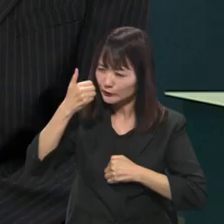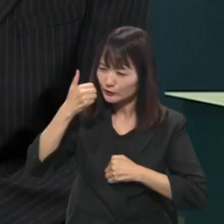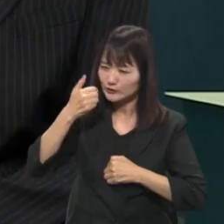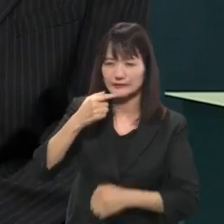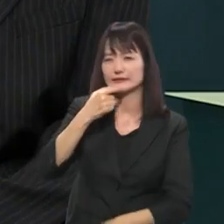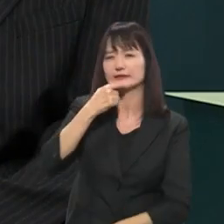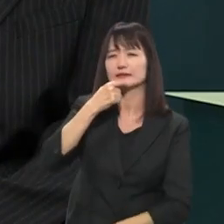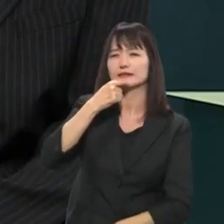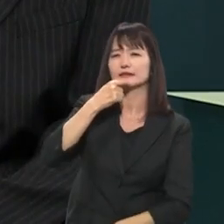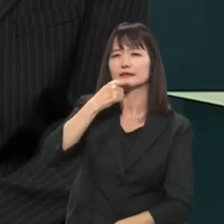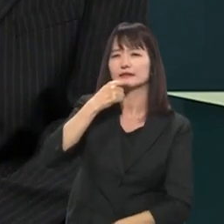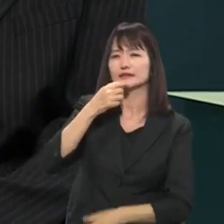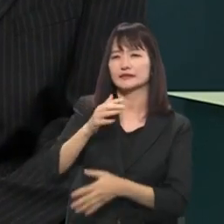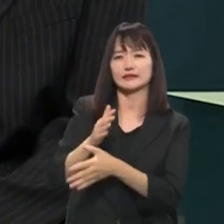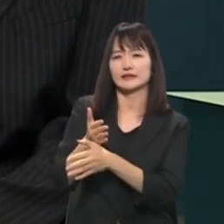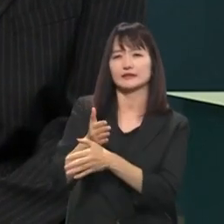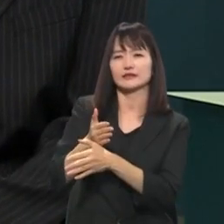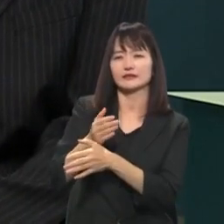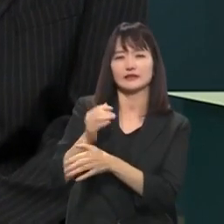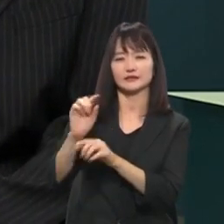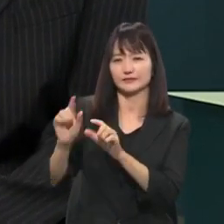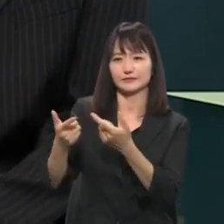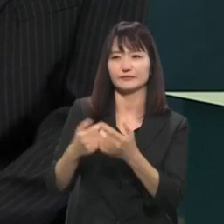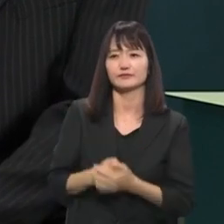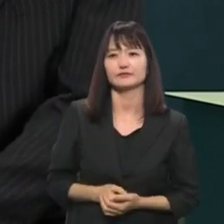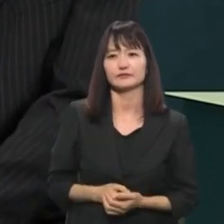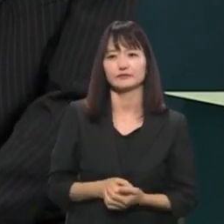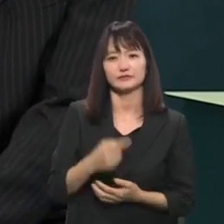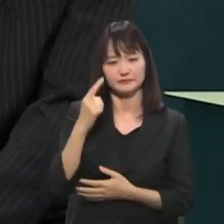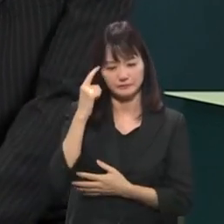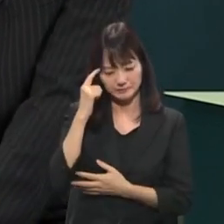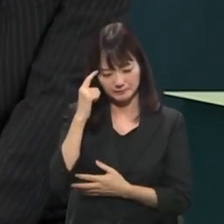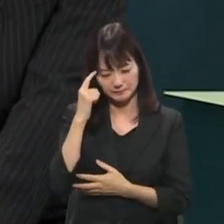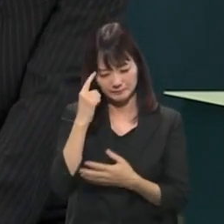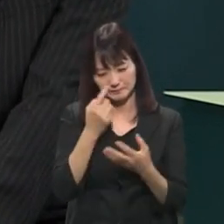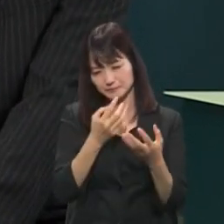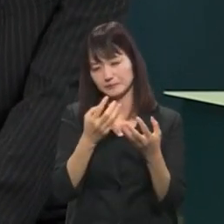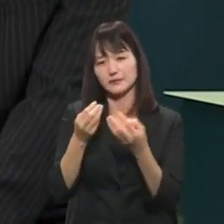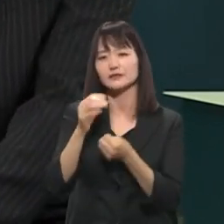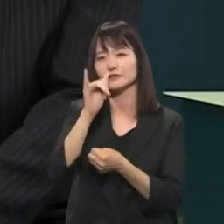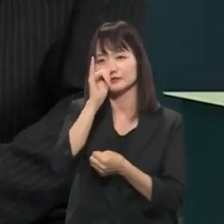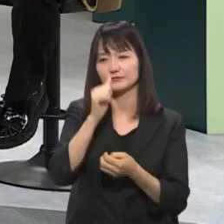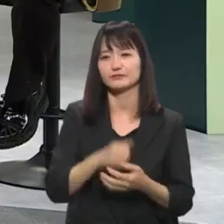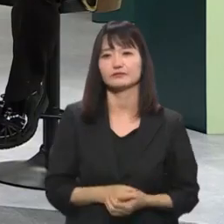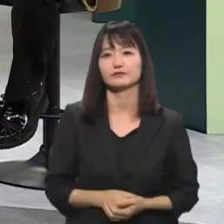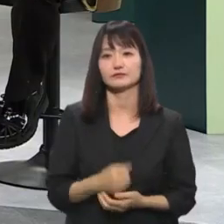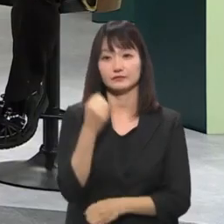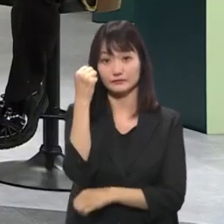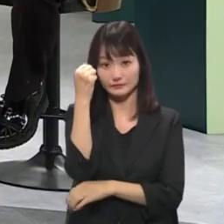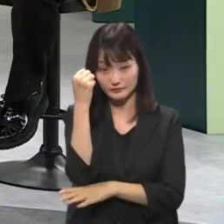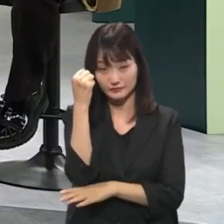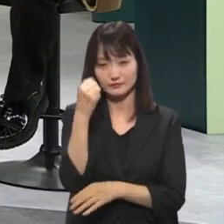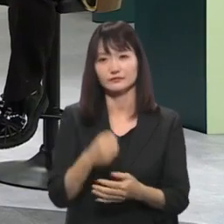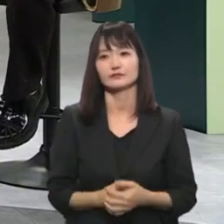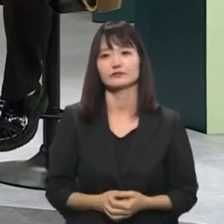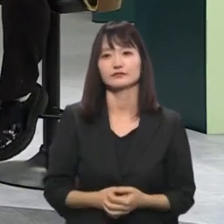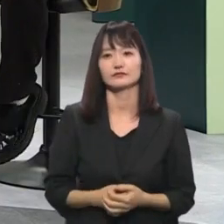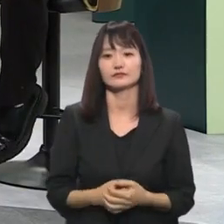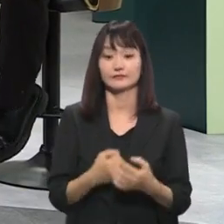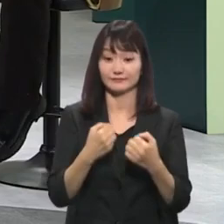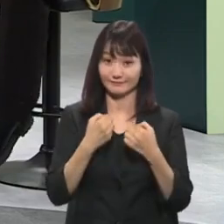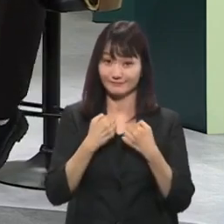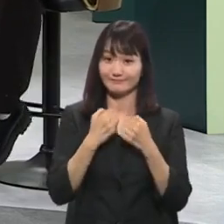지향하는 편이고 저희도 이제 많은 생각을 많이 하는 편입니다 모토 자체가 좀 건강한 웃음이 있어요